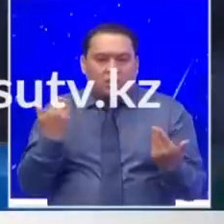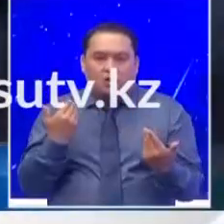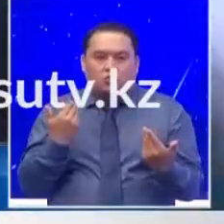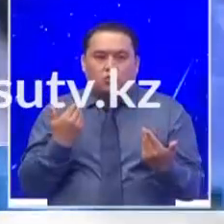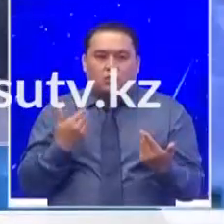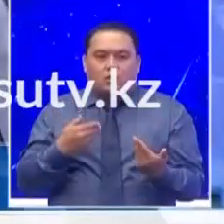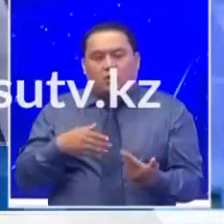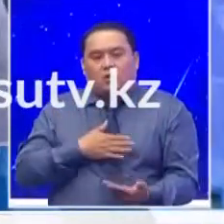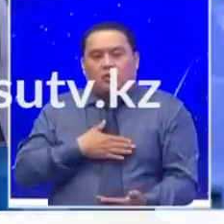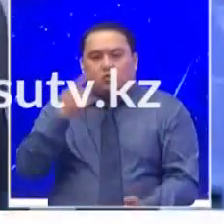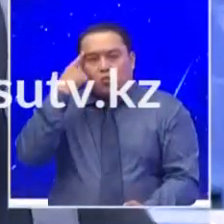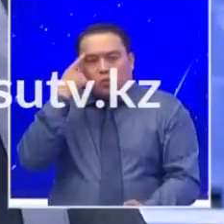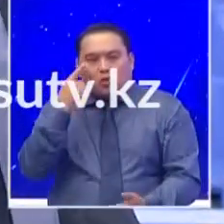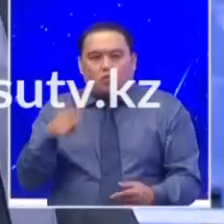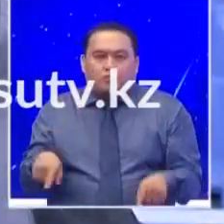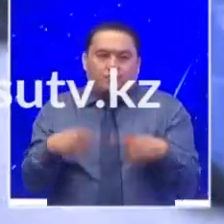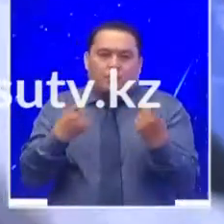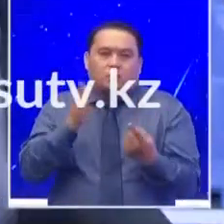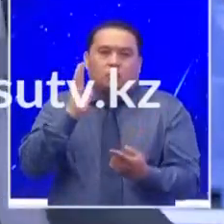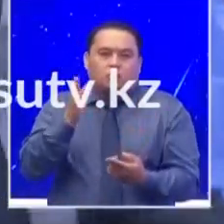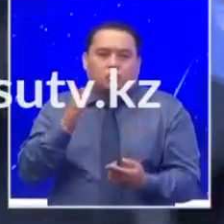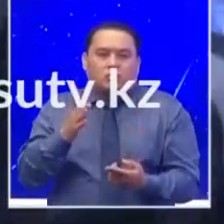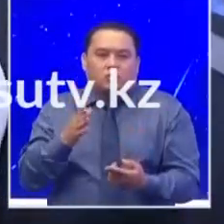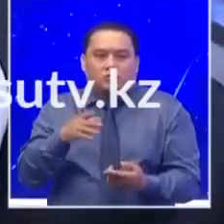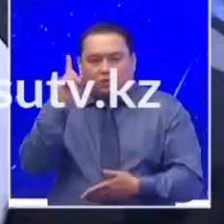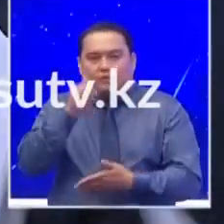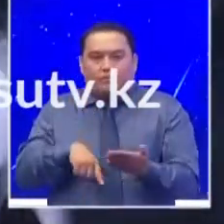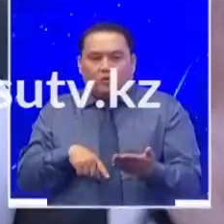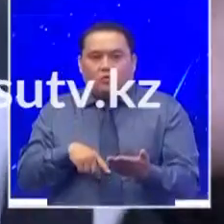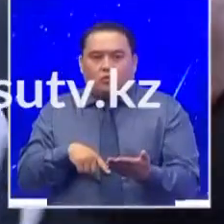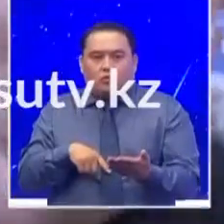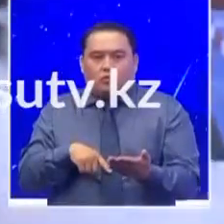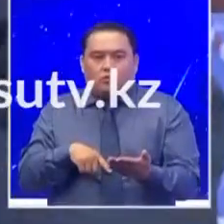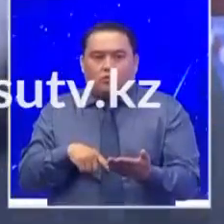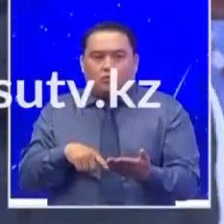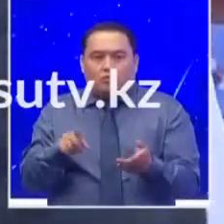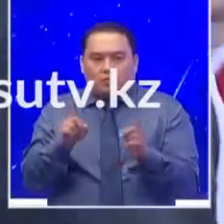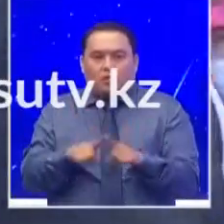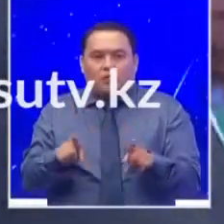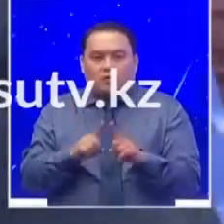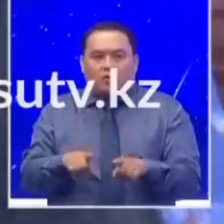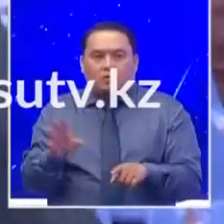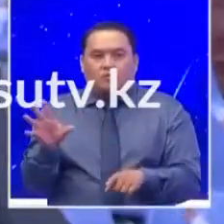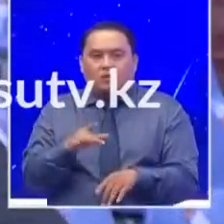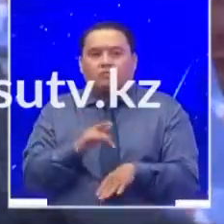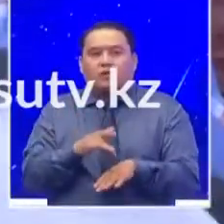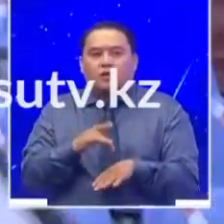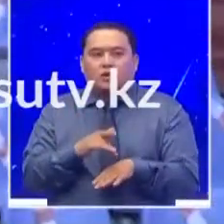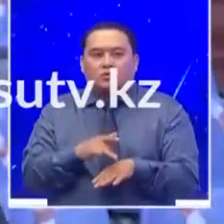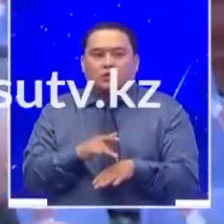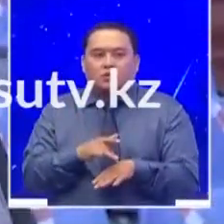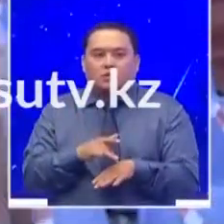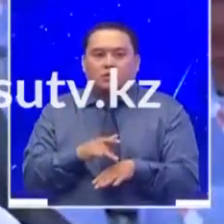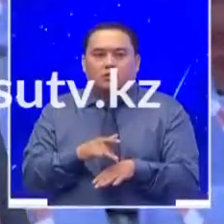сработается, поднимет нашу команду. И мы, еще раз повторяю, от всех болельщиков,